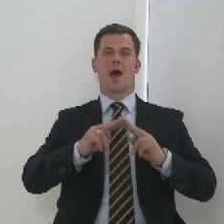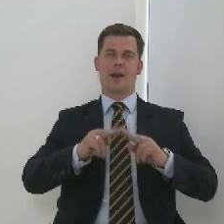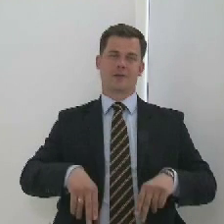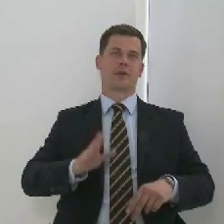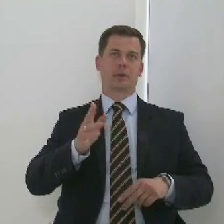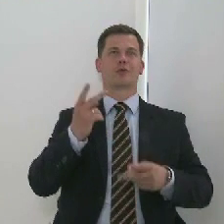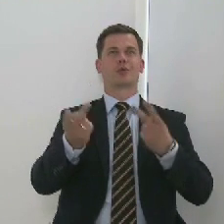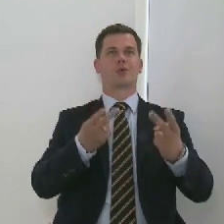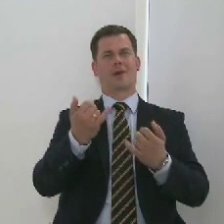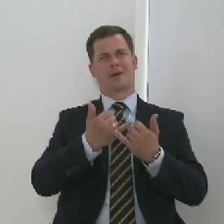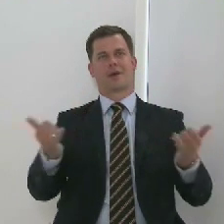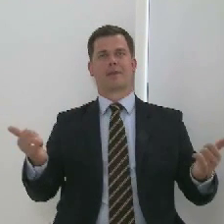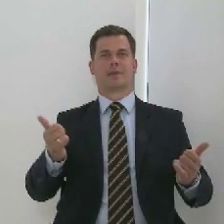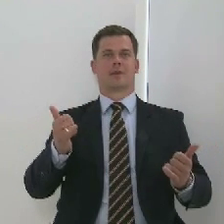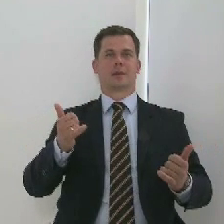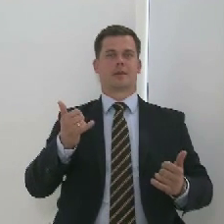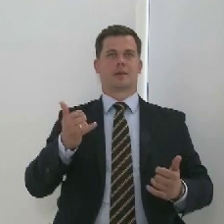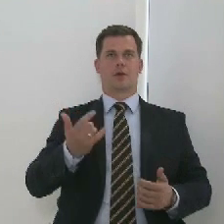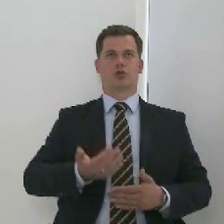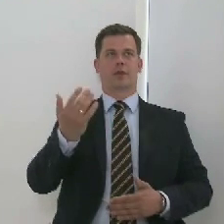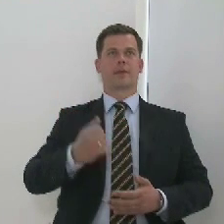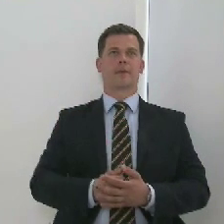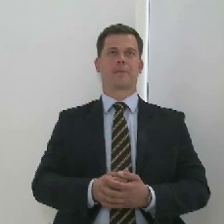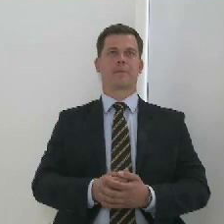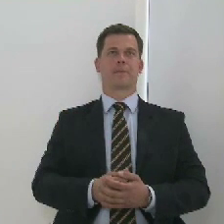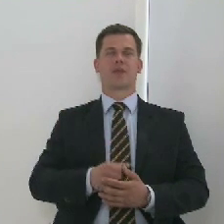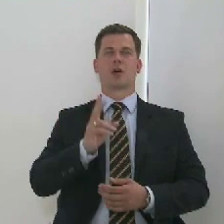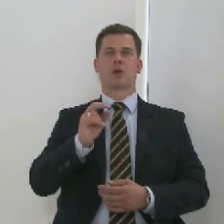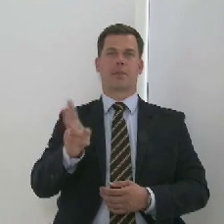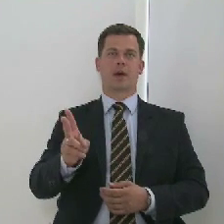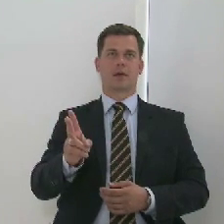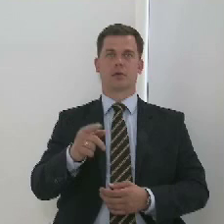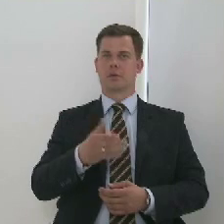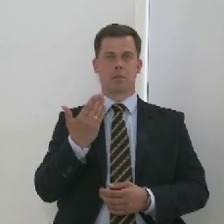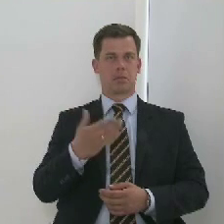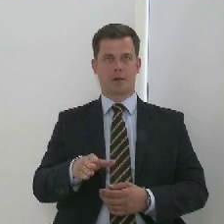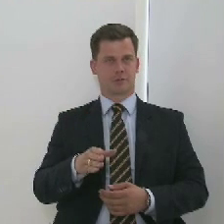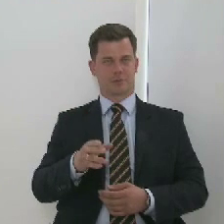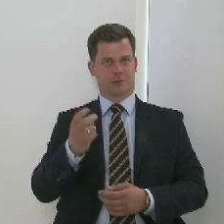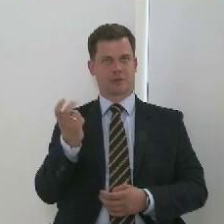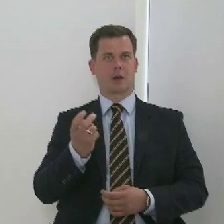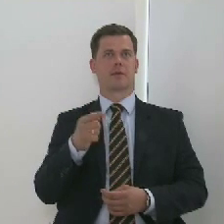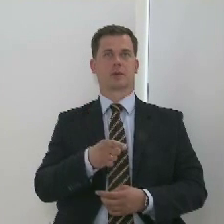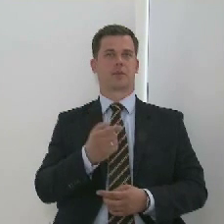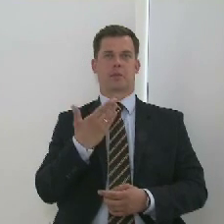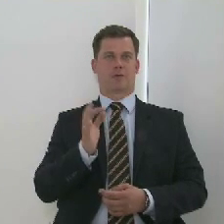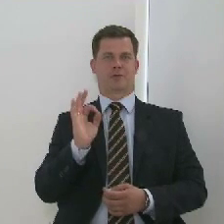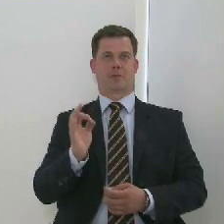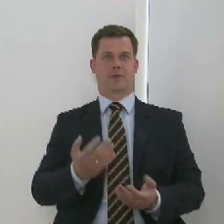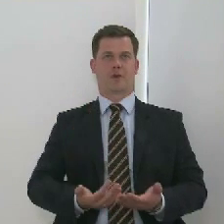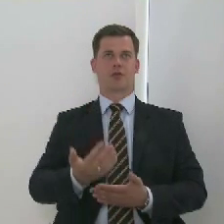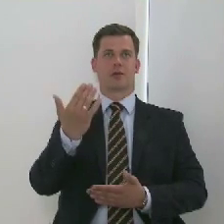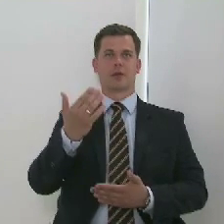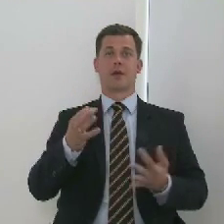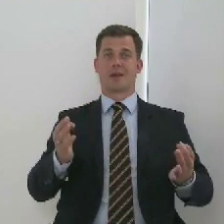będziemy skupiać się również na innych źródłach białka. Rzepak jest to niesamowicie wdzięczna roślina.